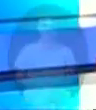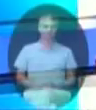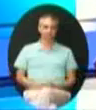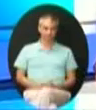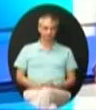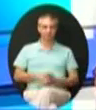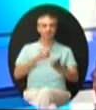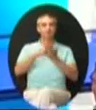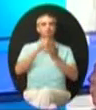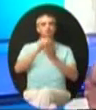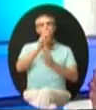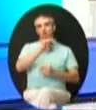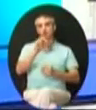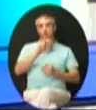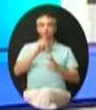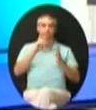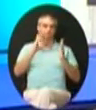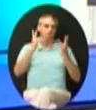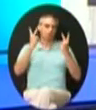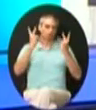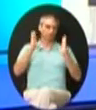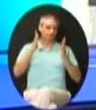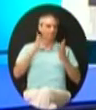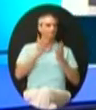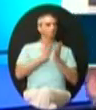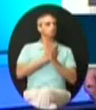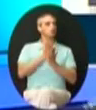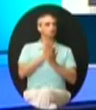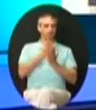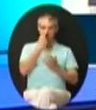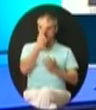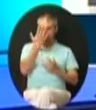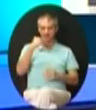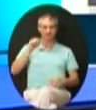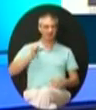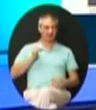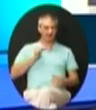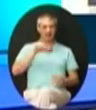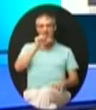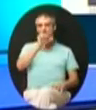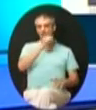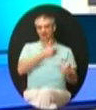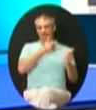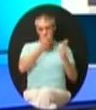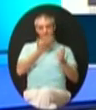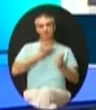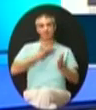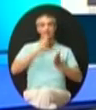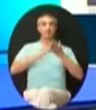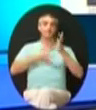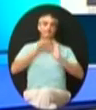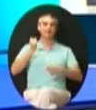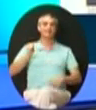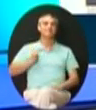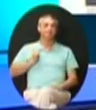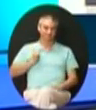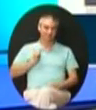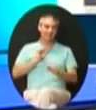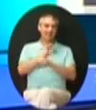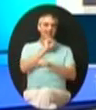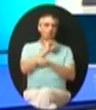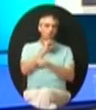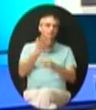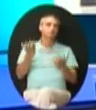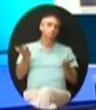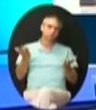טוב, ממשיכים בנושאים לא פחות חשובים, ערכיים ומוסריים. ראיתם את אלאור אזריה מקבל מבית הדין הצבאי